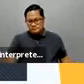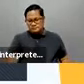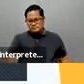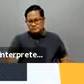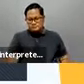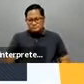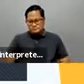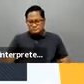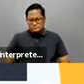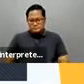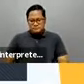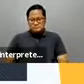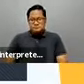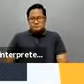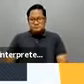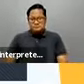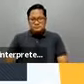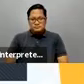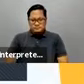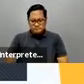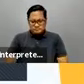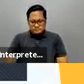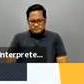Baka kapagay tayo dito. Ayun pa.